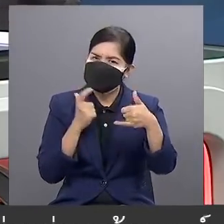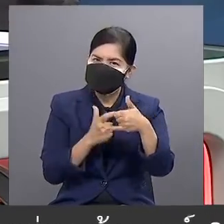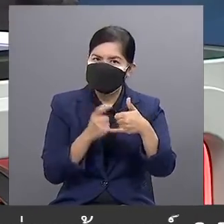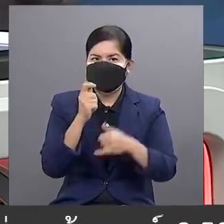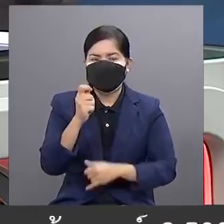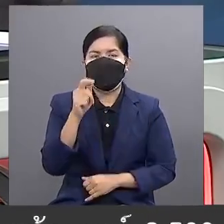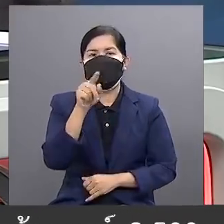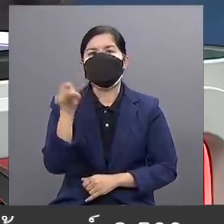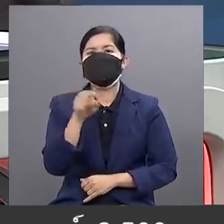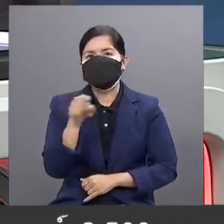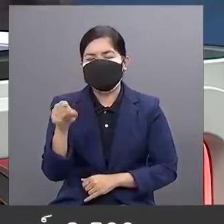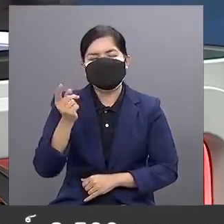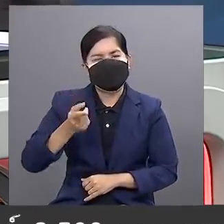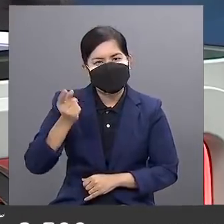ว่าโคต้าที่จะมีเนี่ย มีอย่างแน่นอน